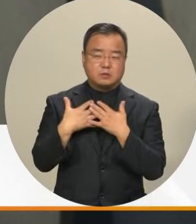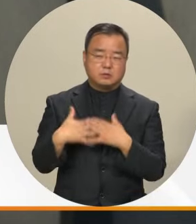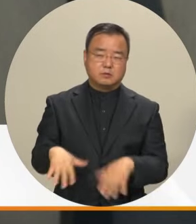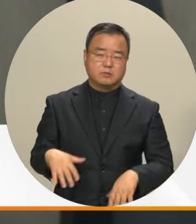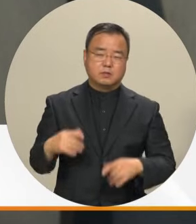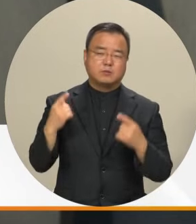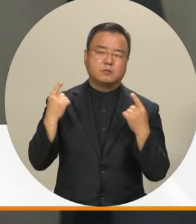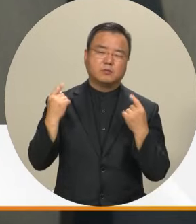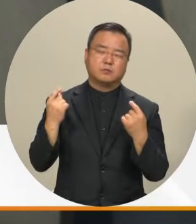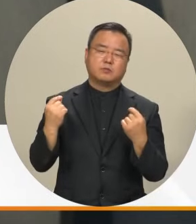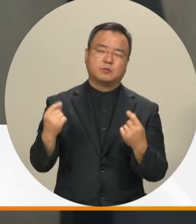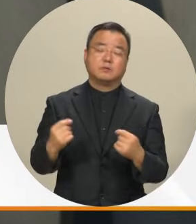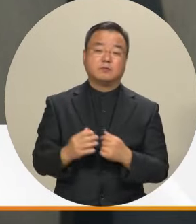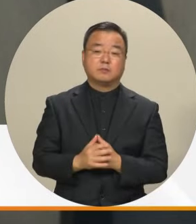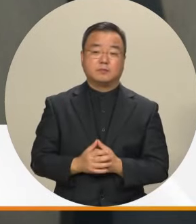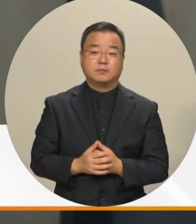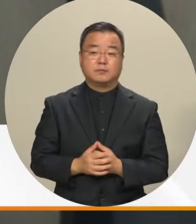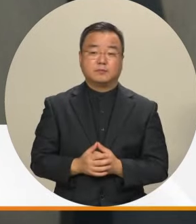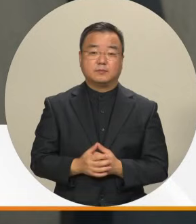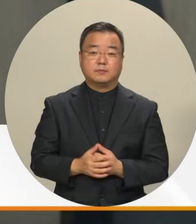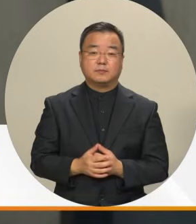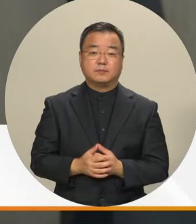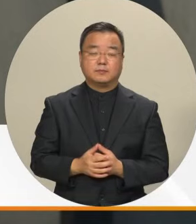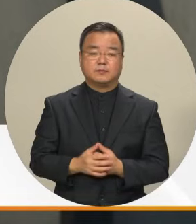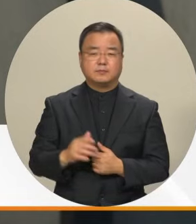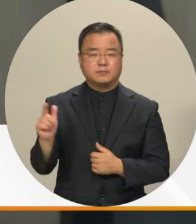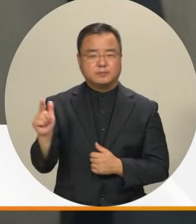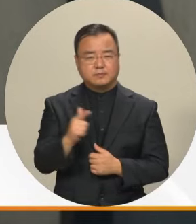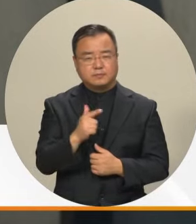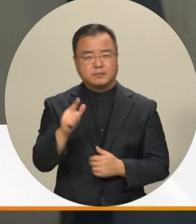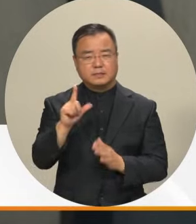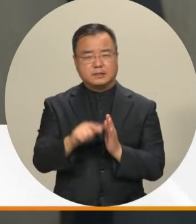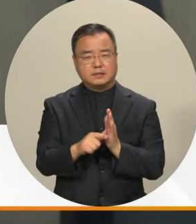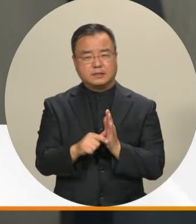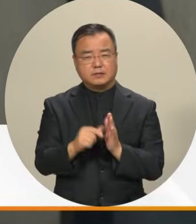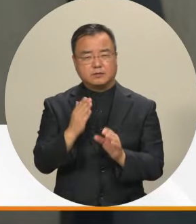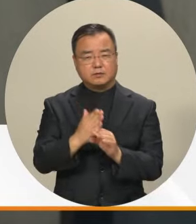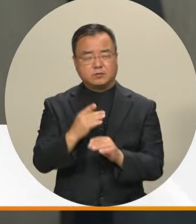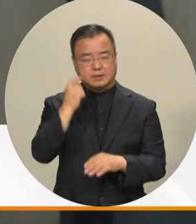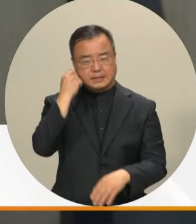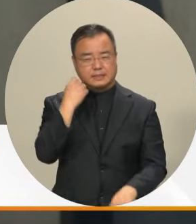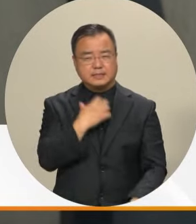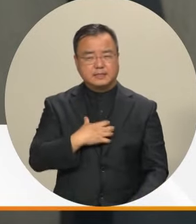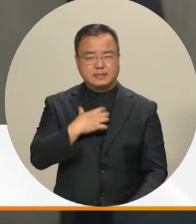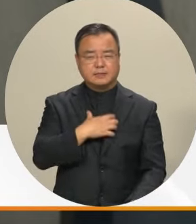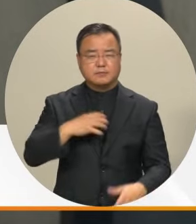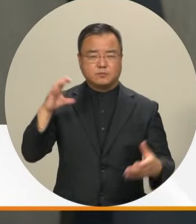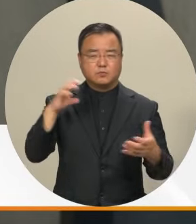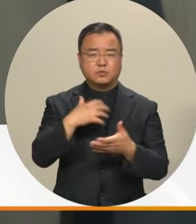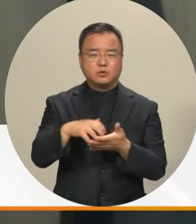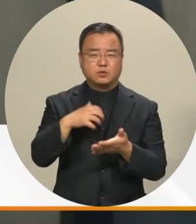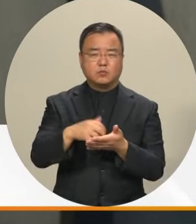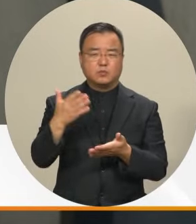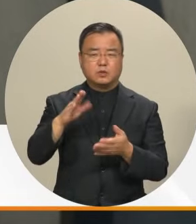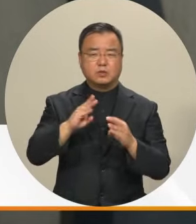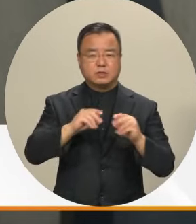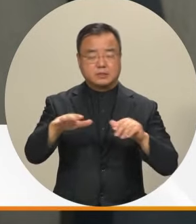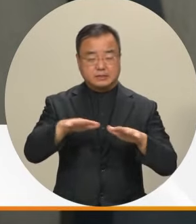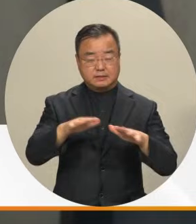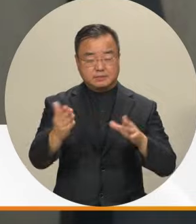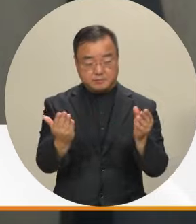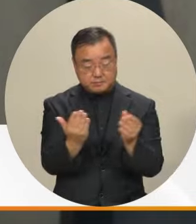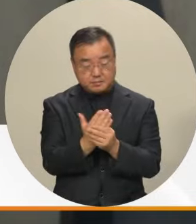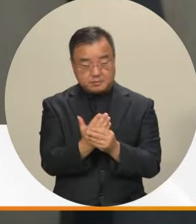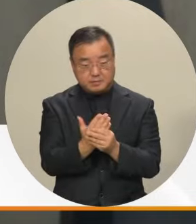경향이 있죠이 좀 저녁 시간에 좀 슬픈 통계인데 지진이 난 후 일본